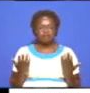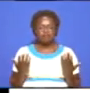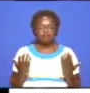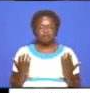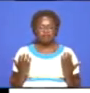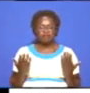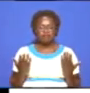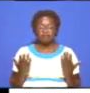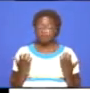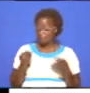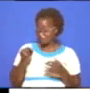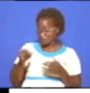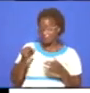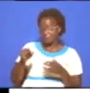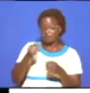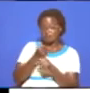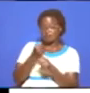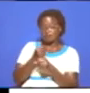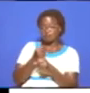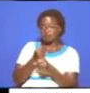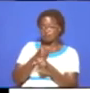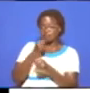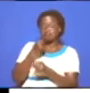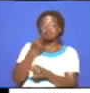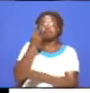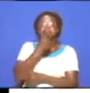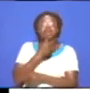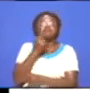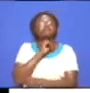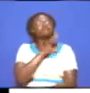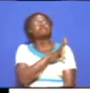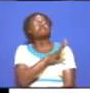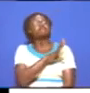Na hiyo kazi haifanywi kwa mdomo, kwa kushout huko.